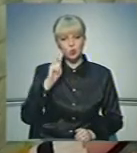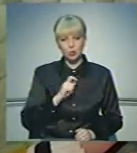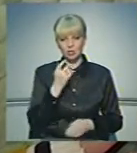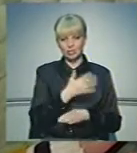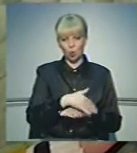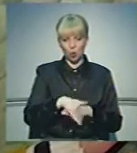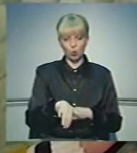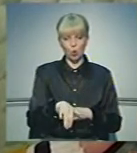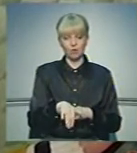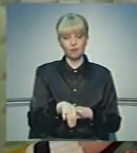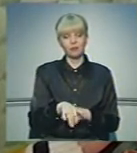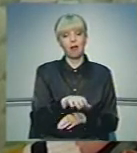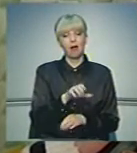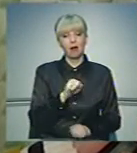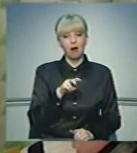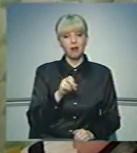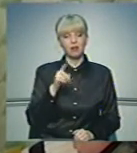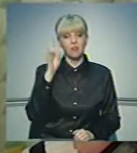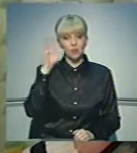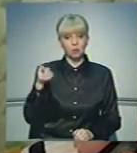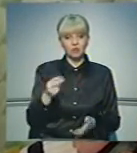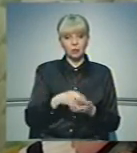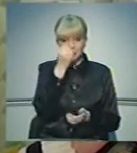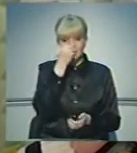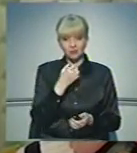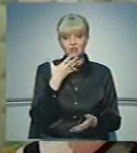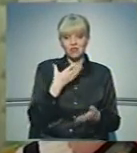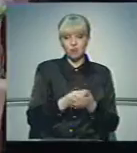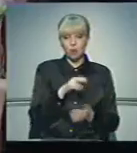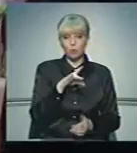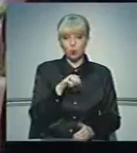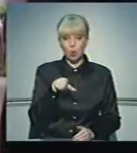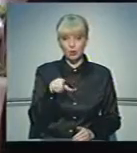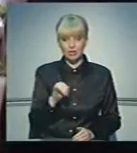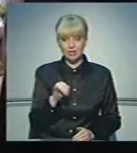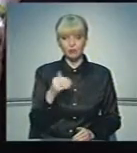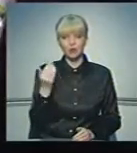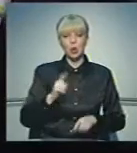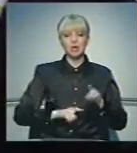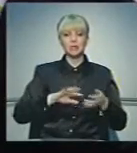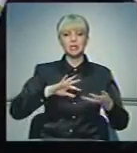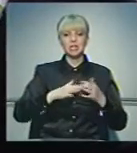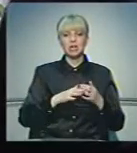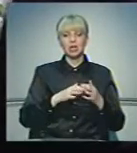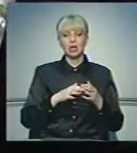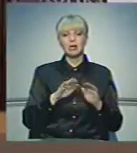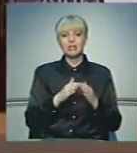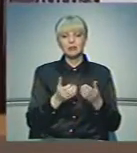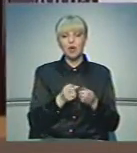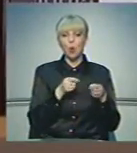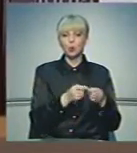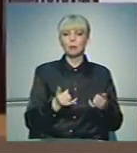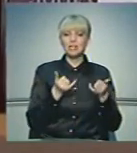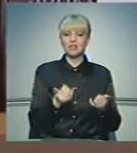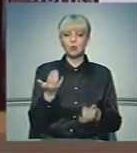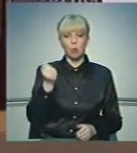кордоном. Але відомим він став завдяки саме своїй прозі. У його рідному селі у книгозбірні є куток,